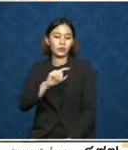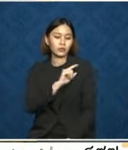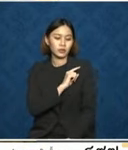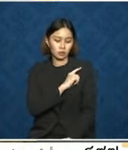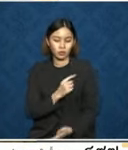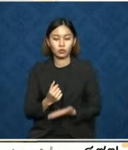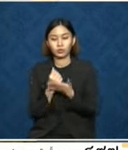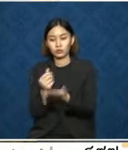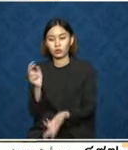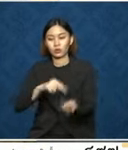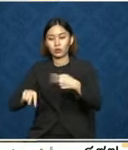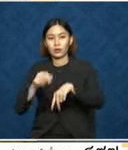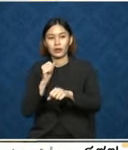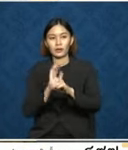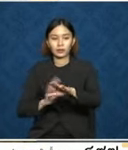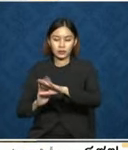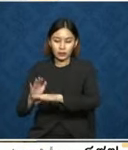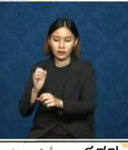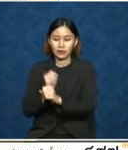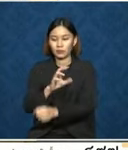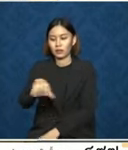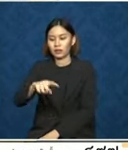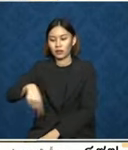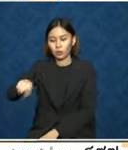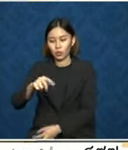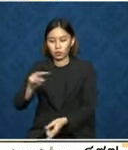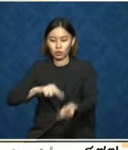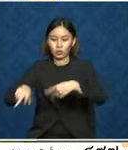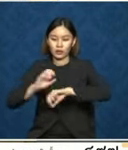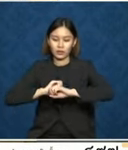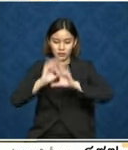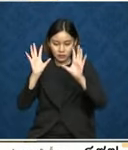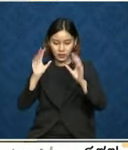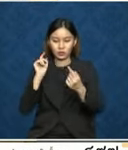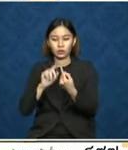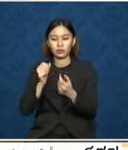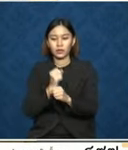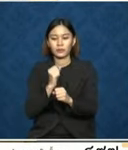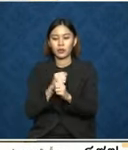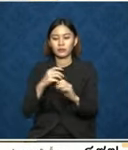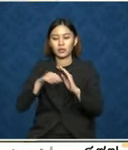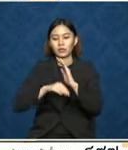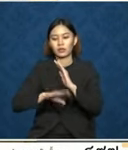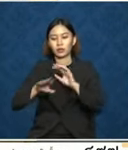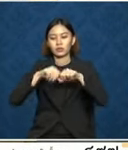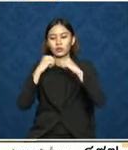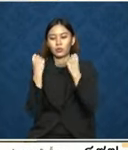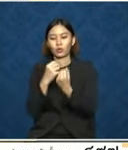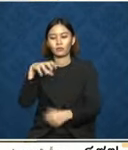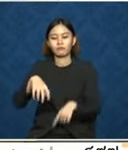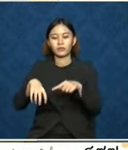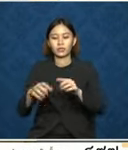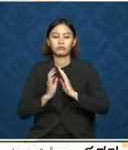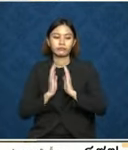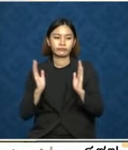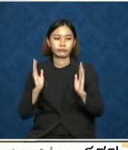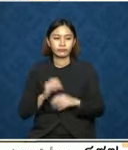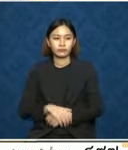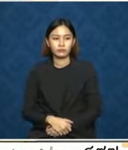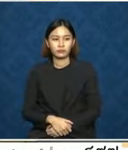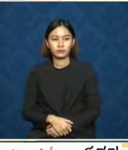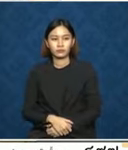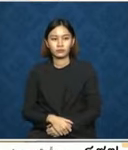ดกำกับให้หน่วยงานเหล่านั้นช่วยตรวจสอบความลกใสในการดำเนินการจัดการของสมาคมนี้ด้วยครับขอบคุณมาก